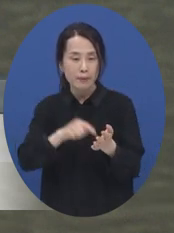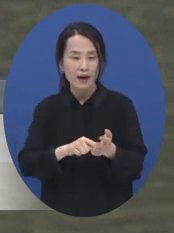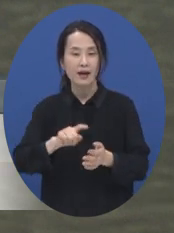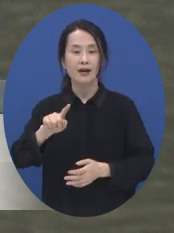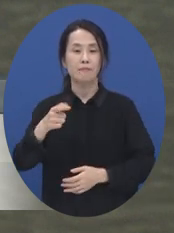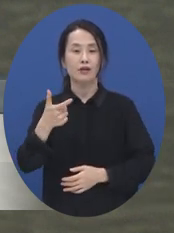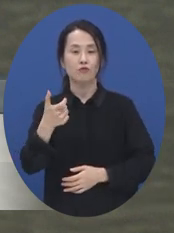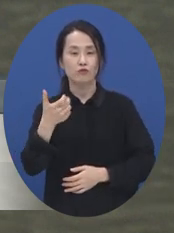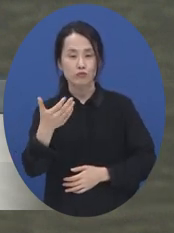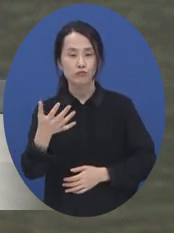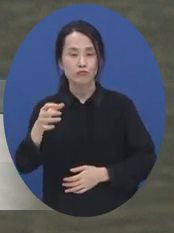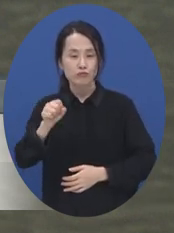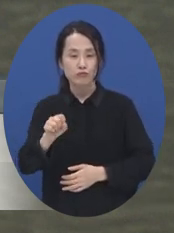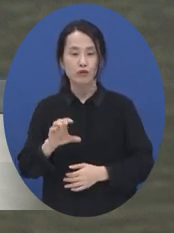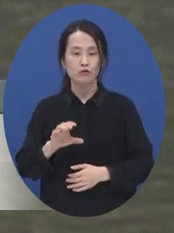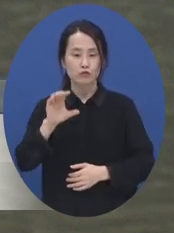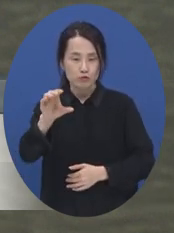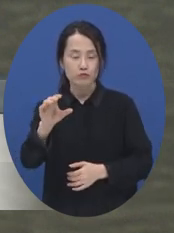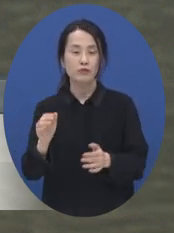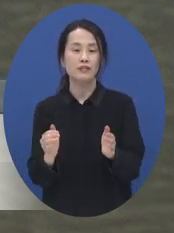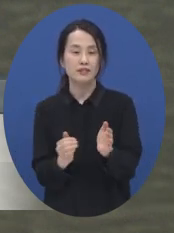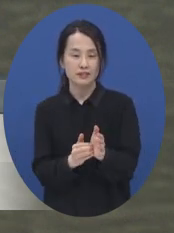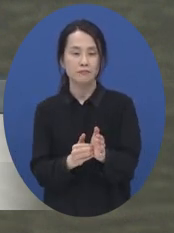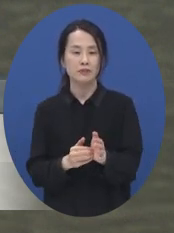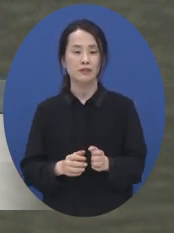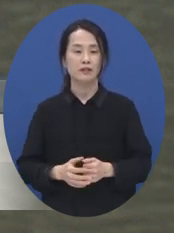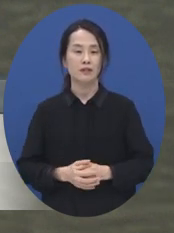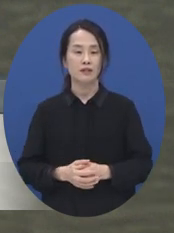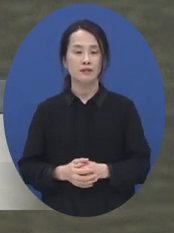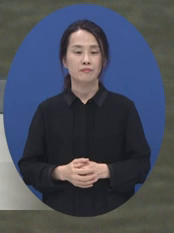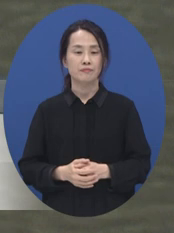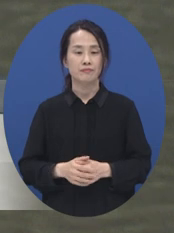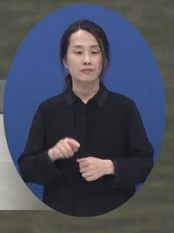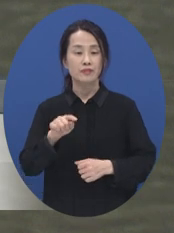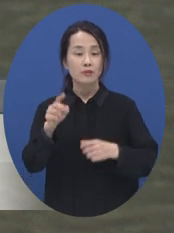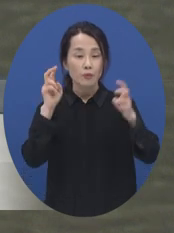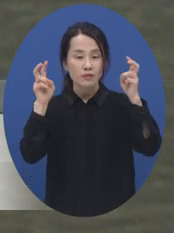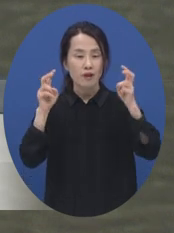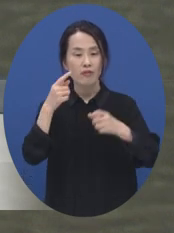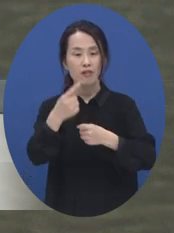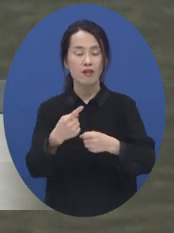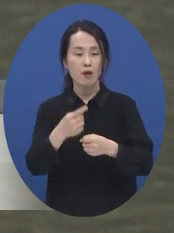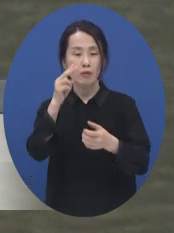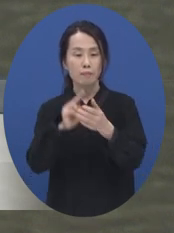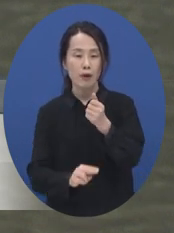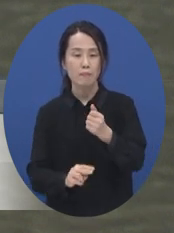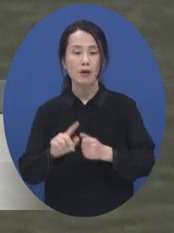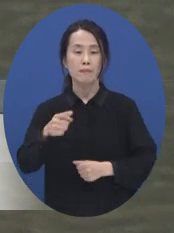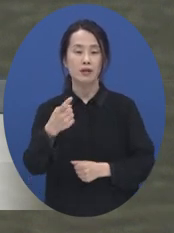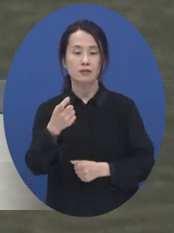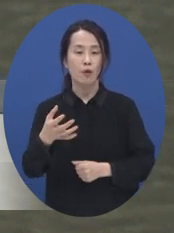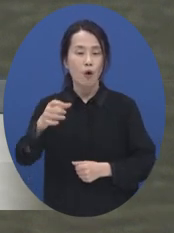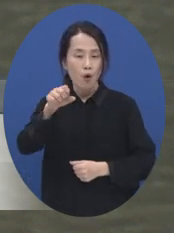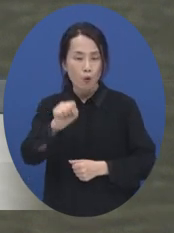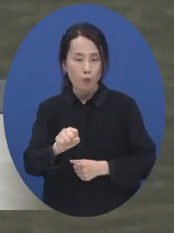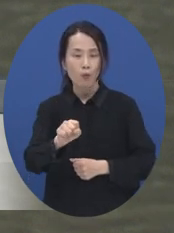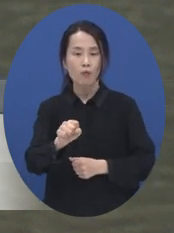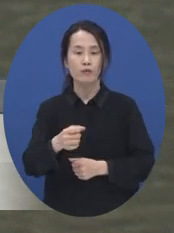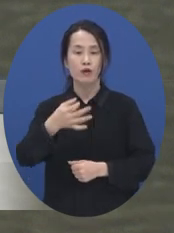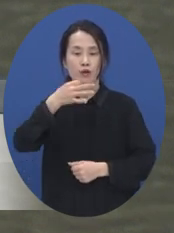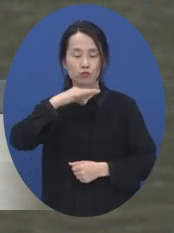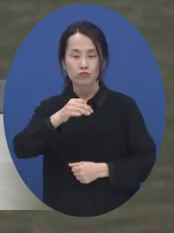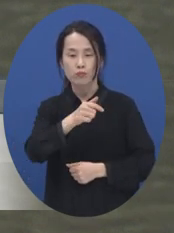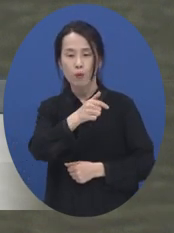기업을 발굴해서 169억의 투자를 받았습니다. 그래서 이 회사들이 1년 매출이